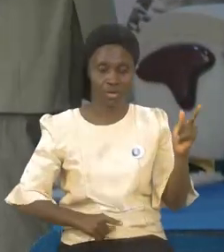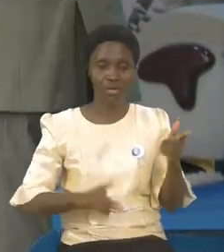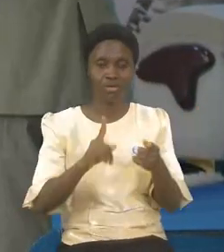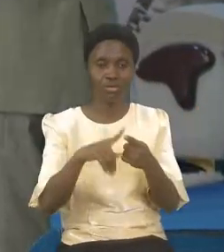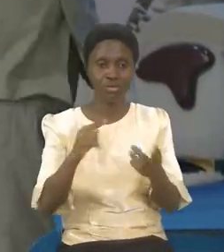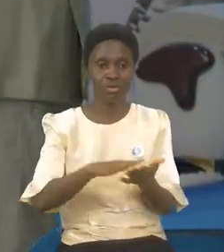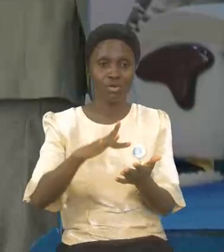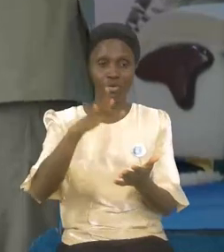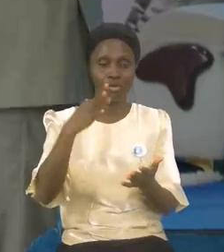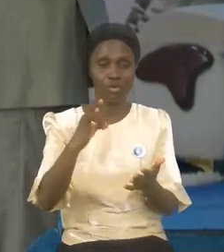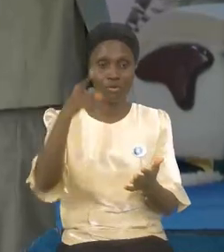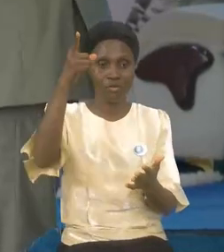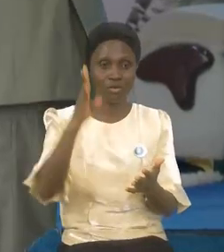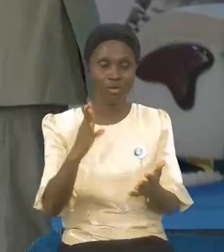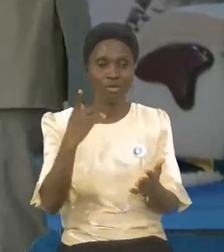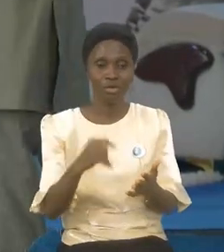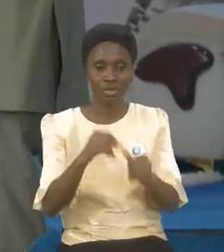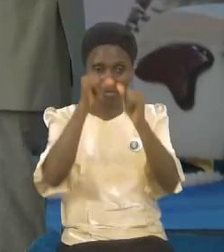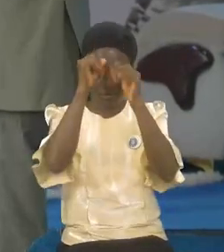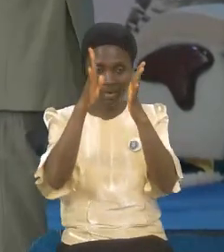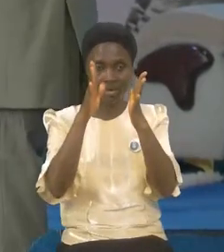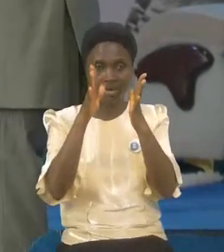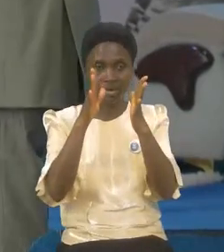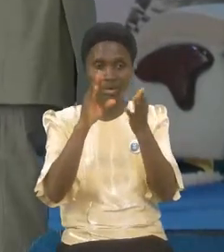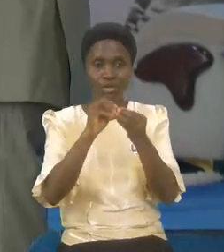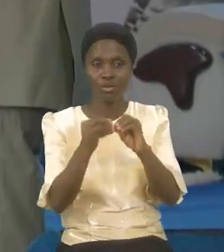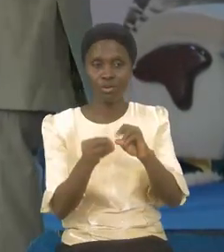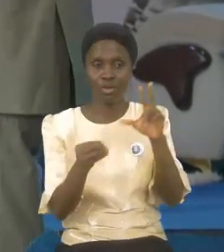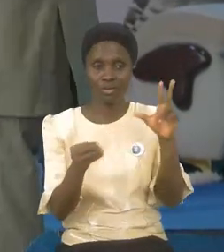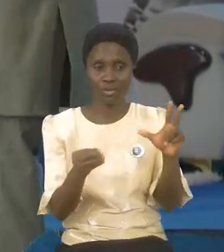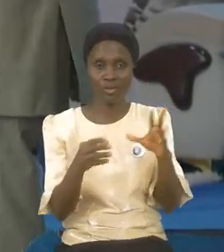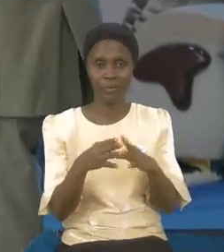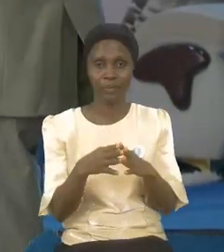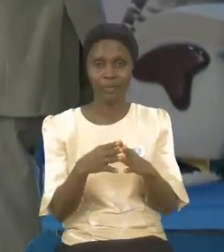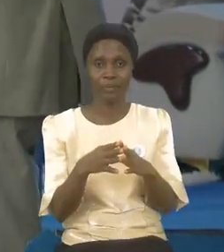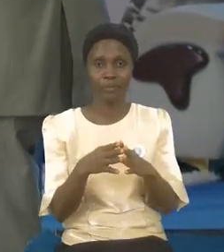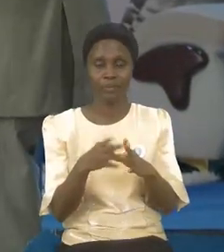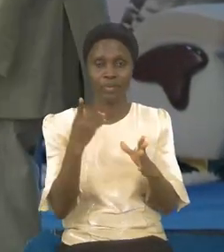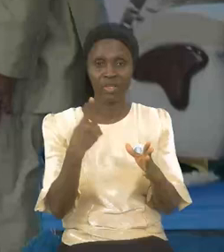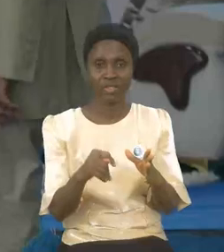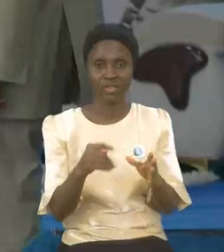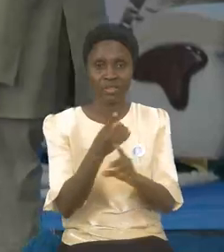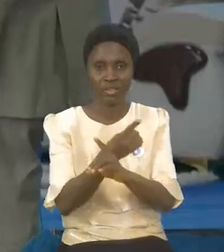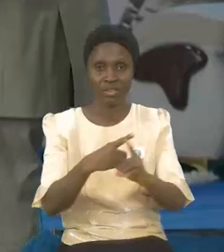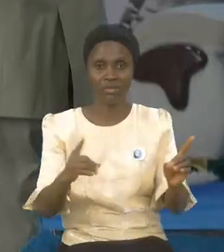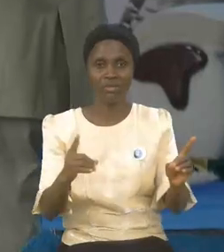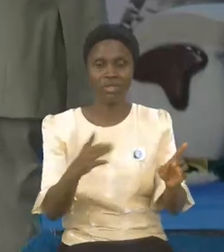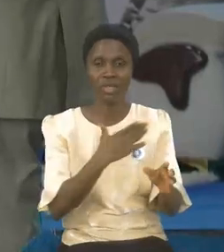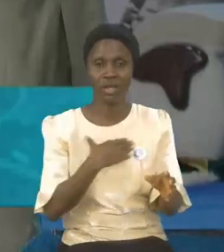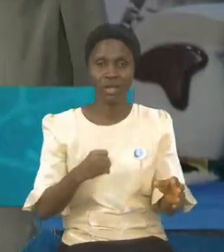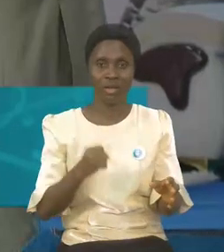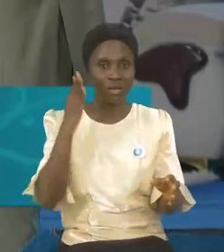Dieu le Père. Troisième partie ici, nous allons parler de la délivrance et